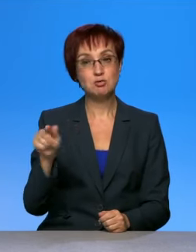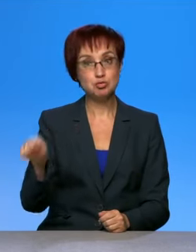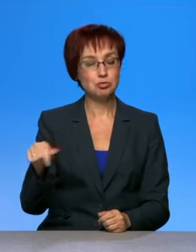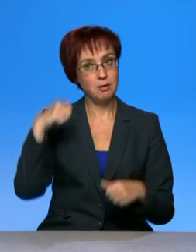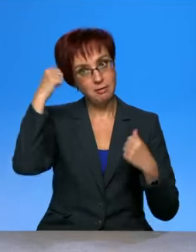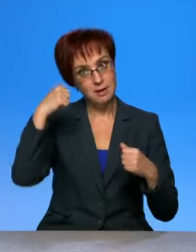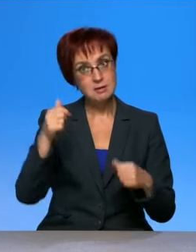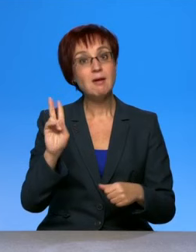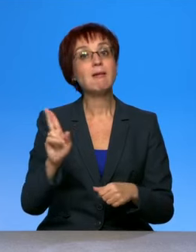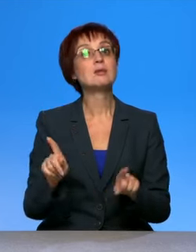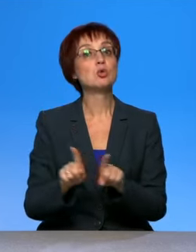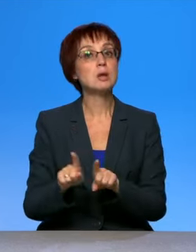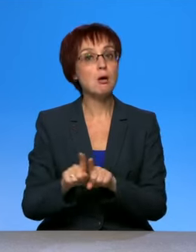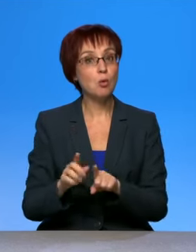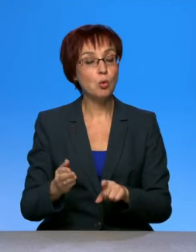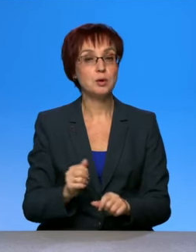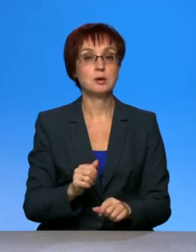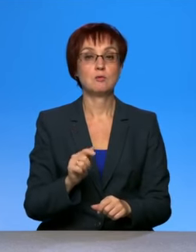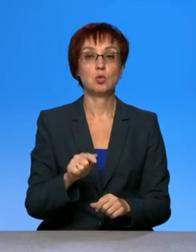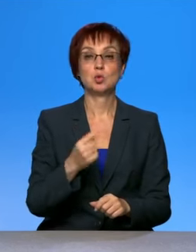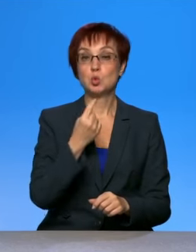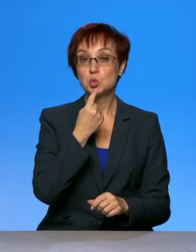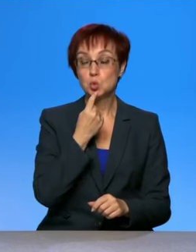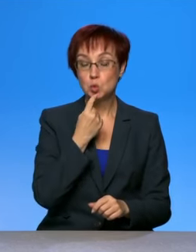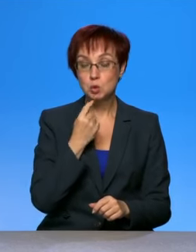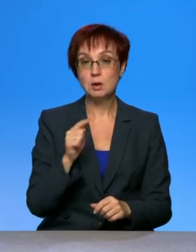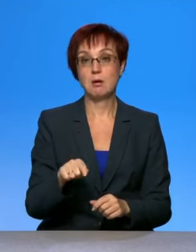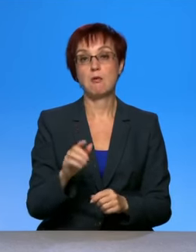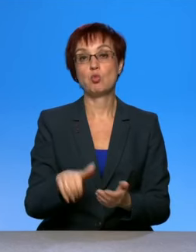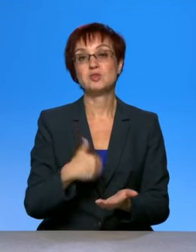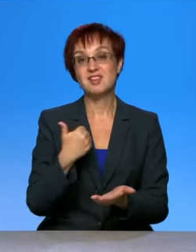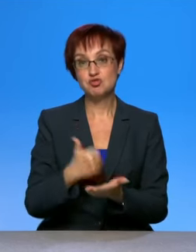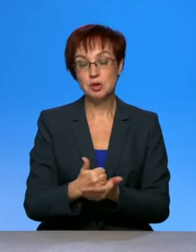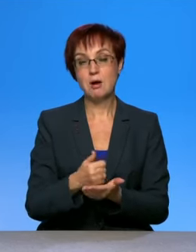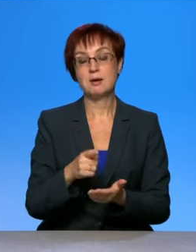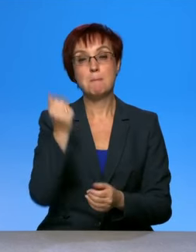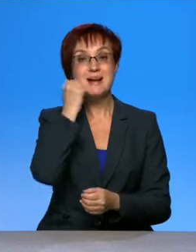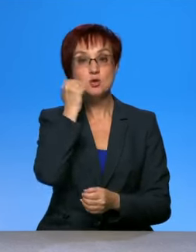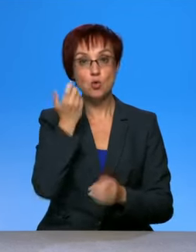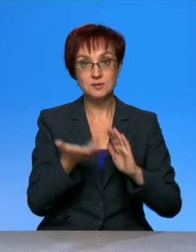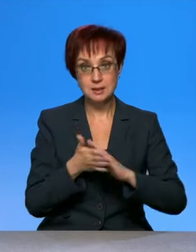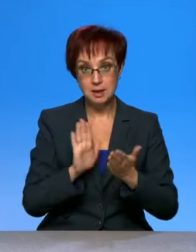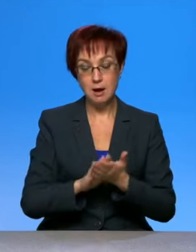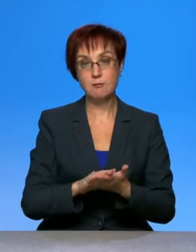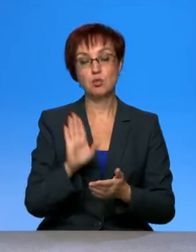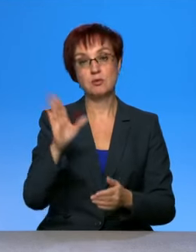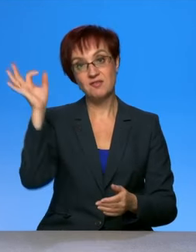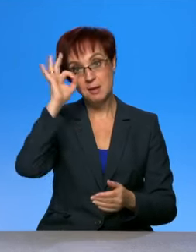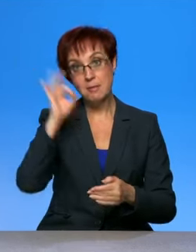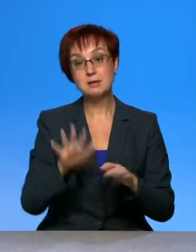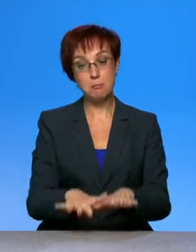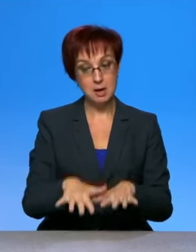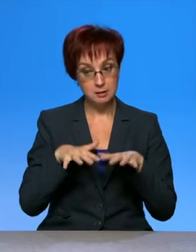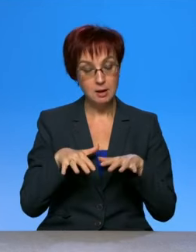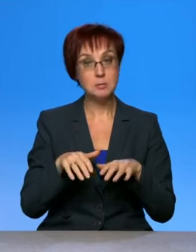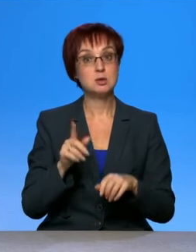договора через Бундестаг и тем не менее он добился этого он показал что это возможно это стало ключевым фактором но при этом